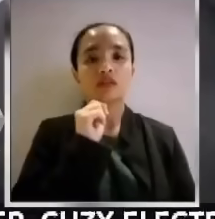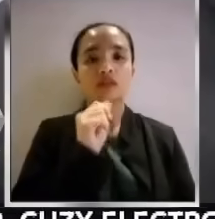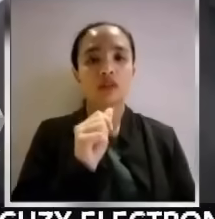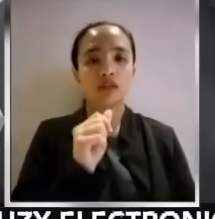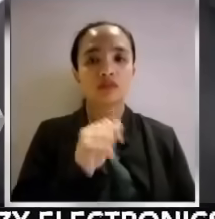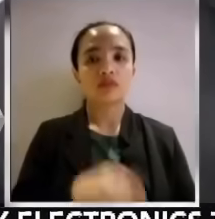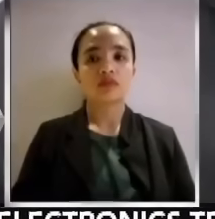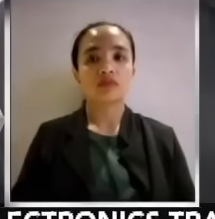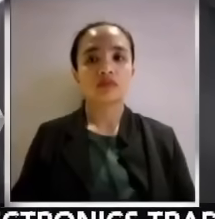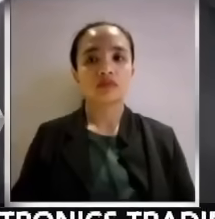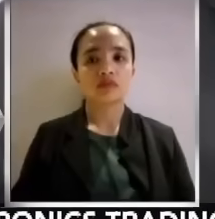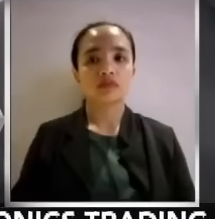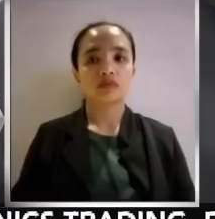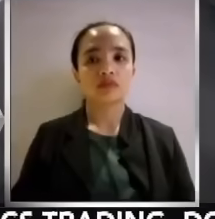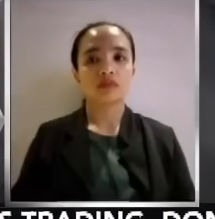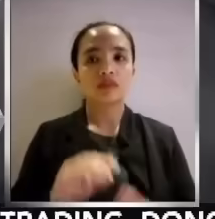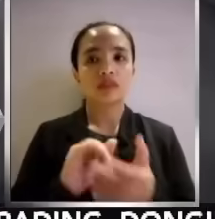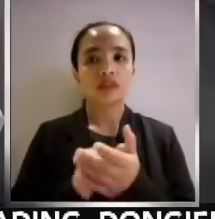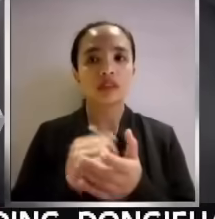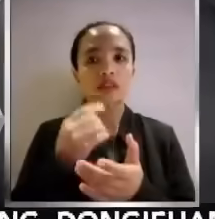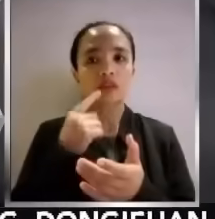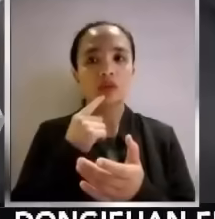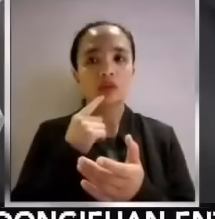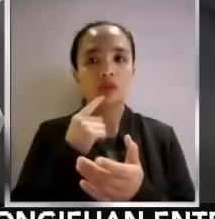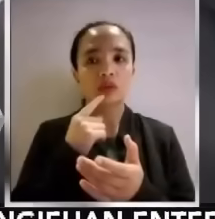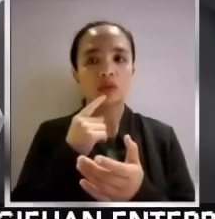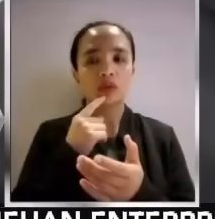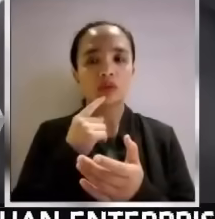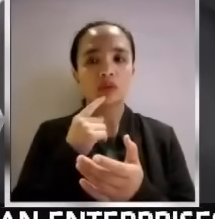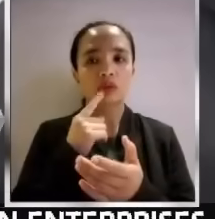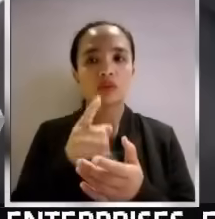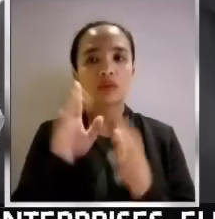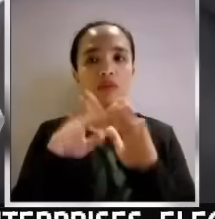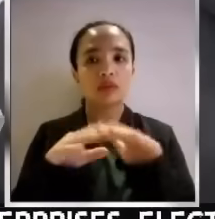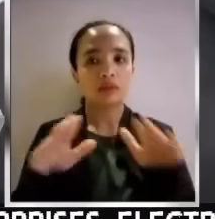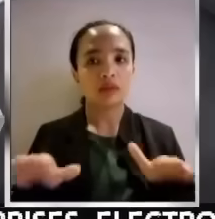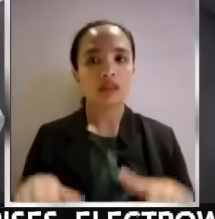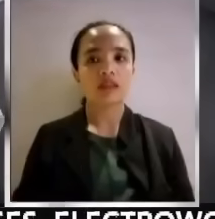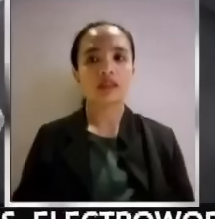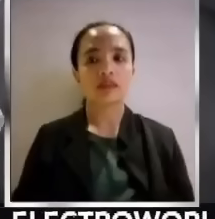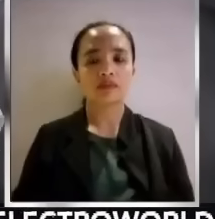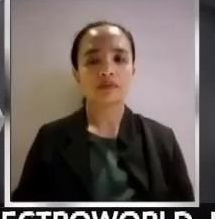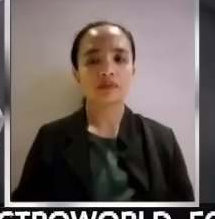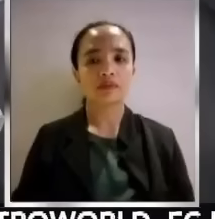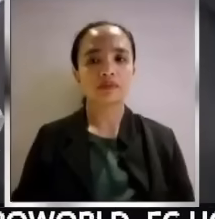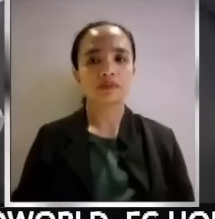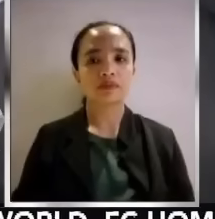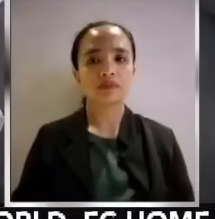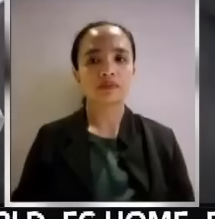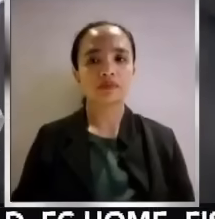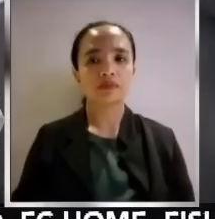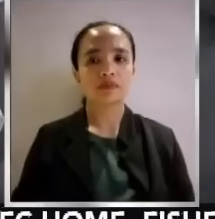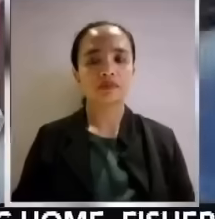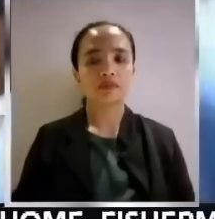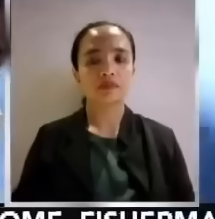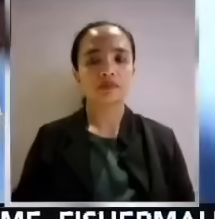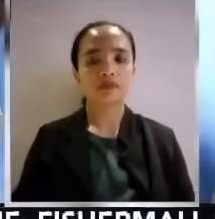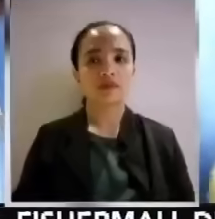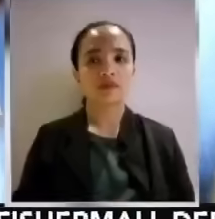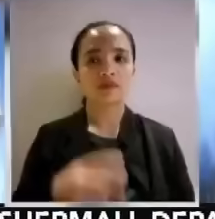sa kasamaan pala. Bumalik daw ito, pinutol yung mga CCTV at ginawa yung krimen.